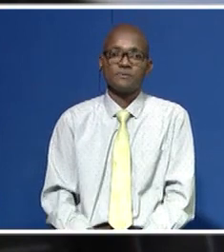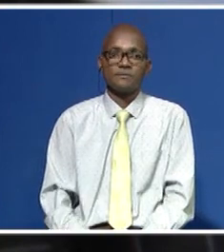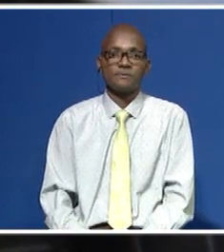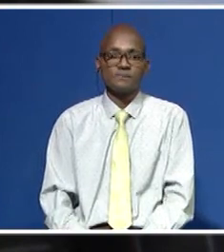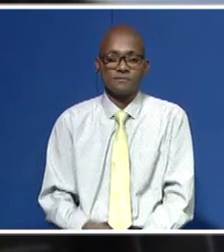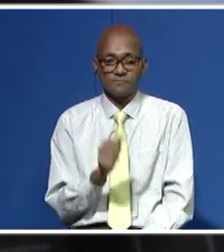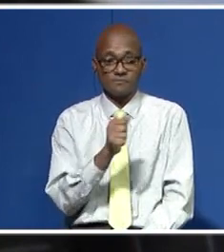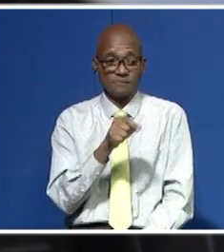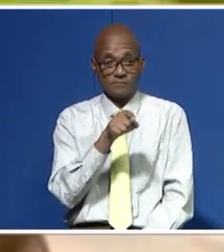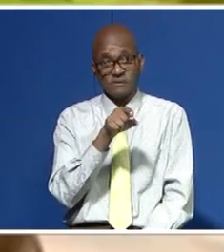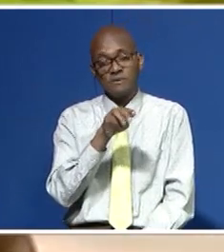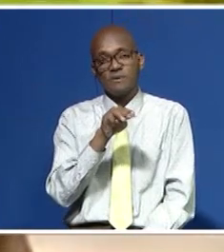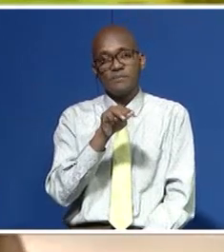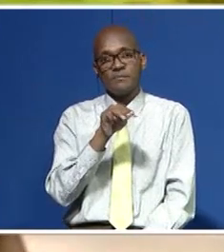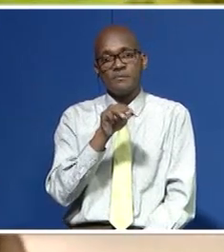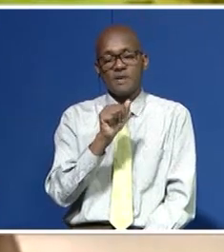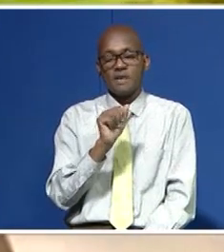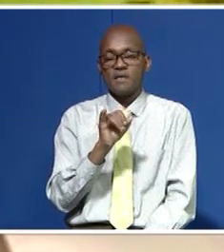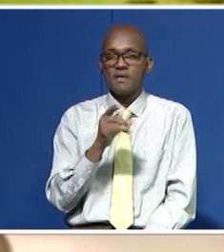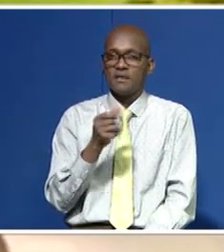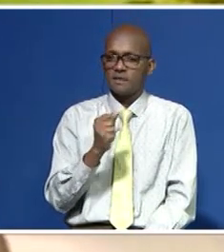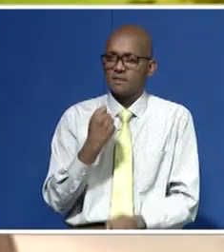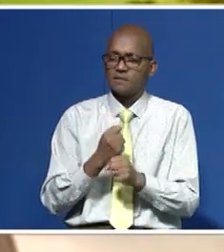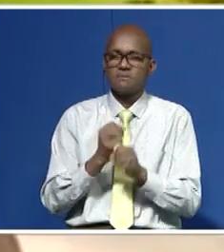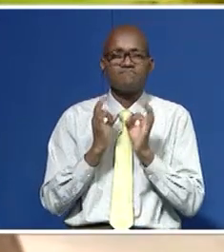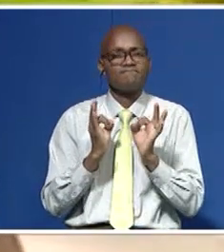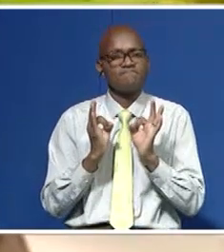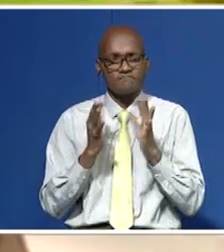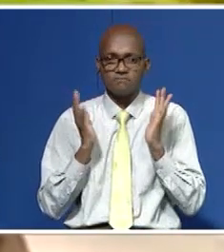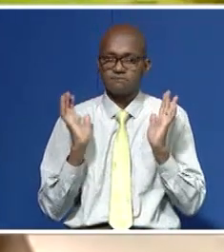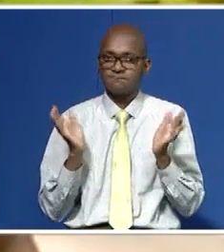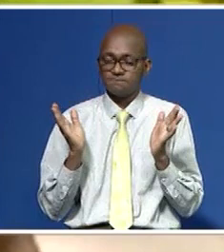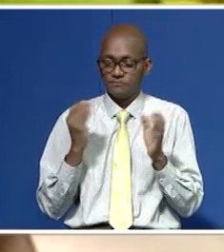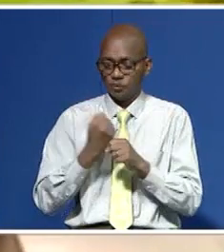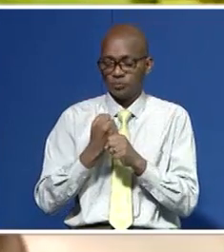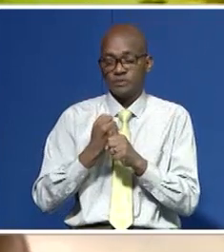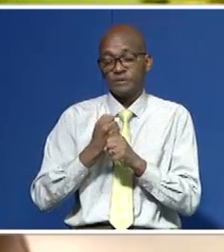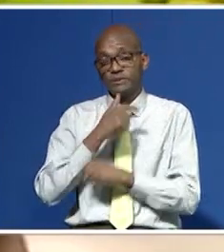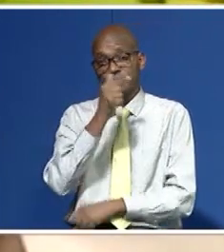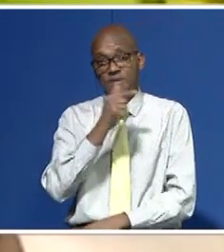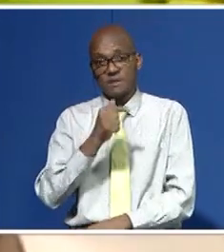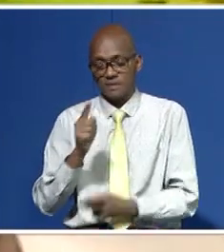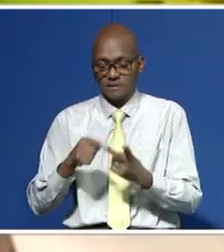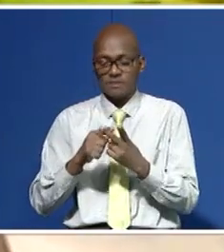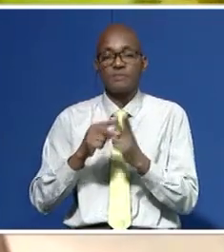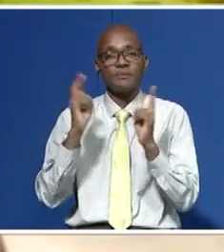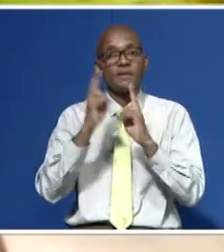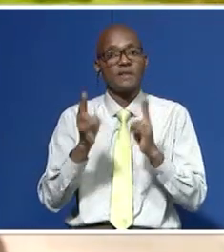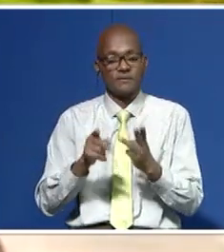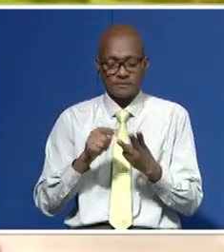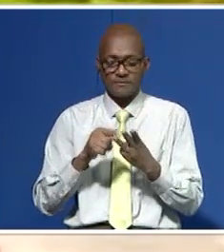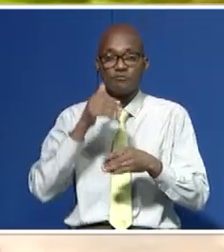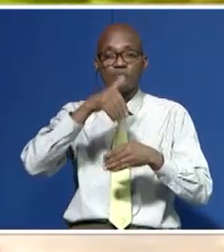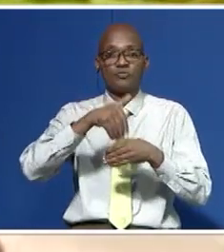kubwa akiwa katika utumishi wa serikali ya Tanzania, akiwa katika utumishi wa Umoja wa Mataifa, na akiwa mjumbe